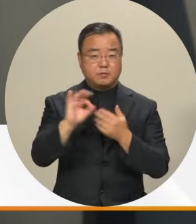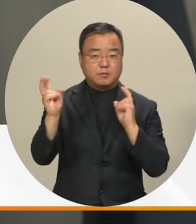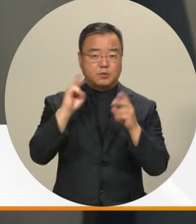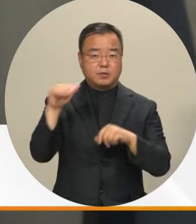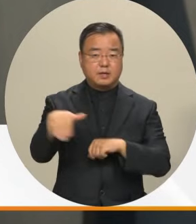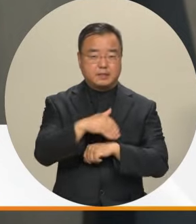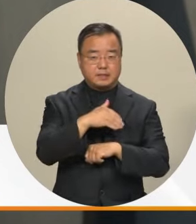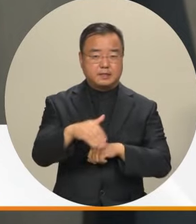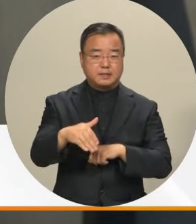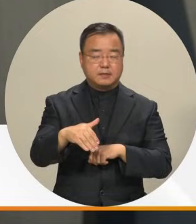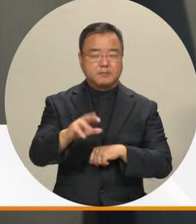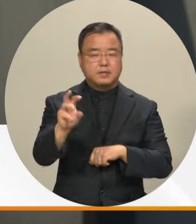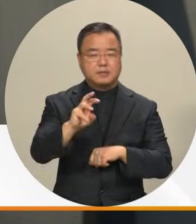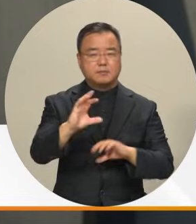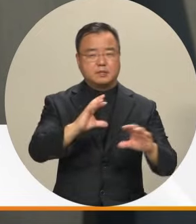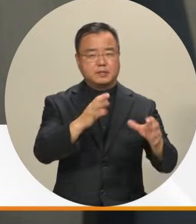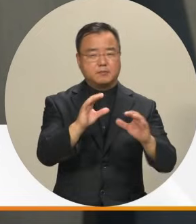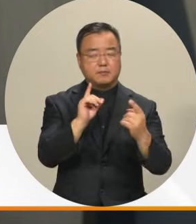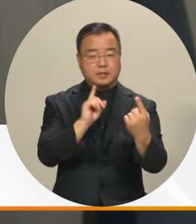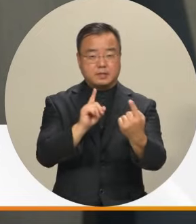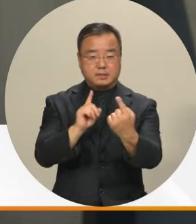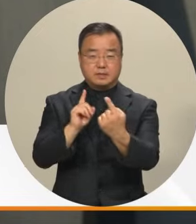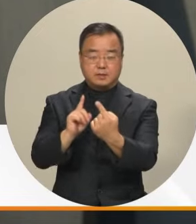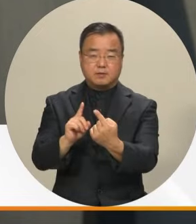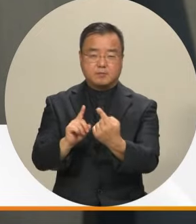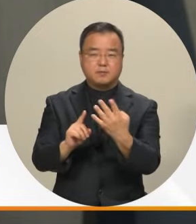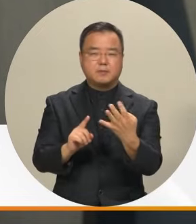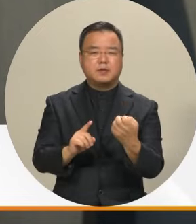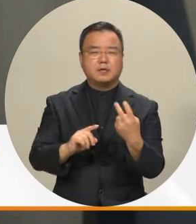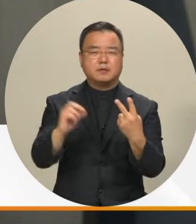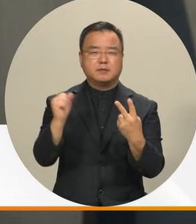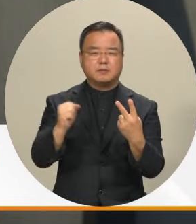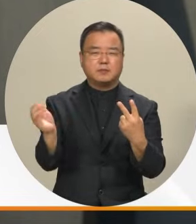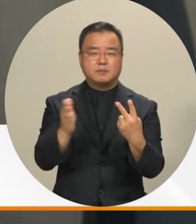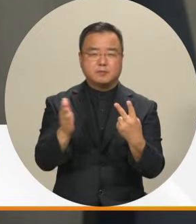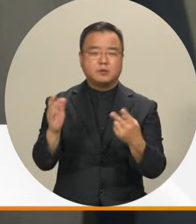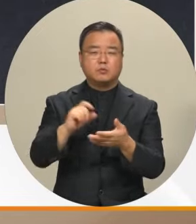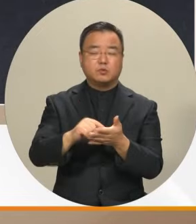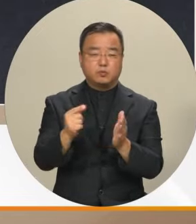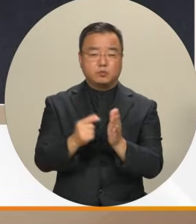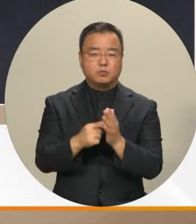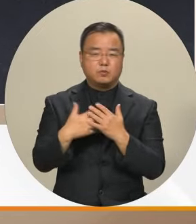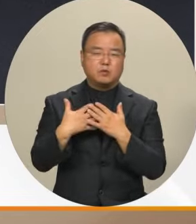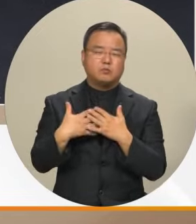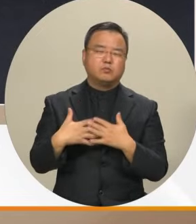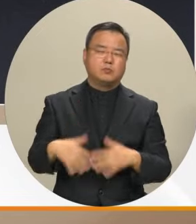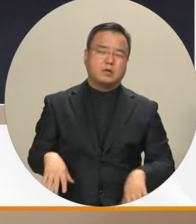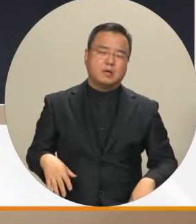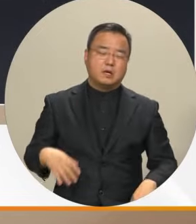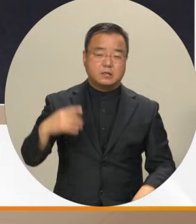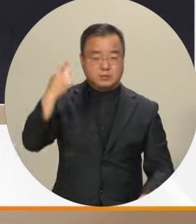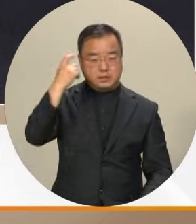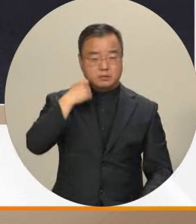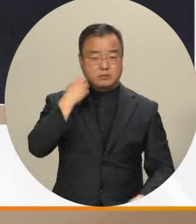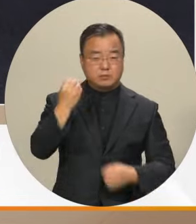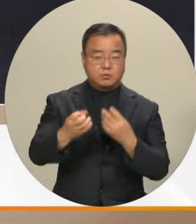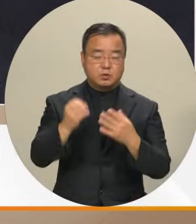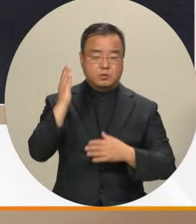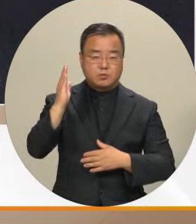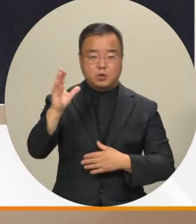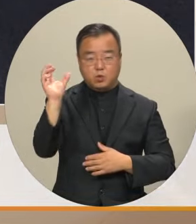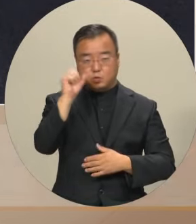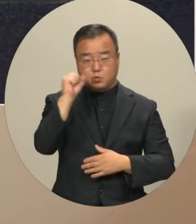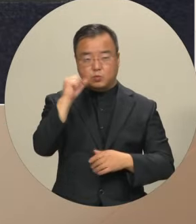30개국 대상으로 했을 때 한 42% 정도에서 무기력을 호소한다 보통 그런 거는 좀 좁게